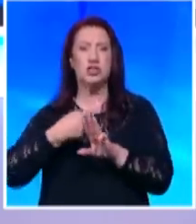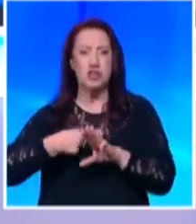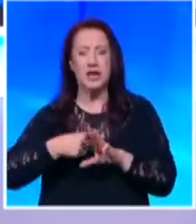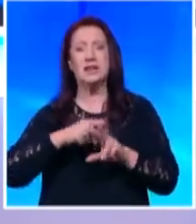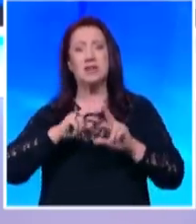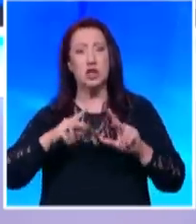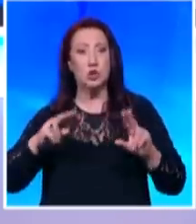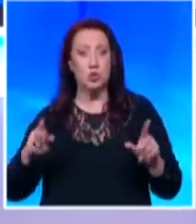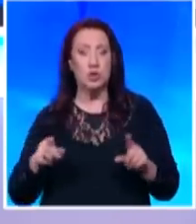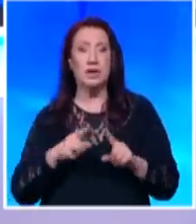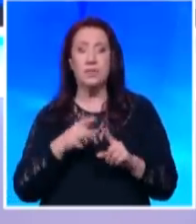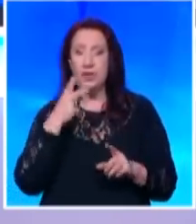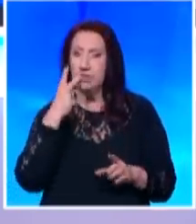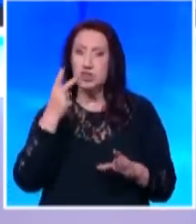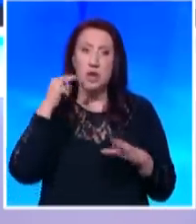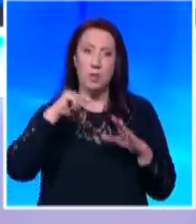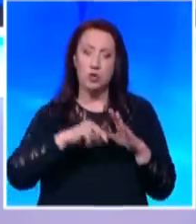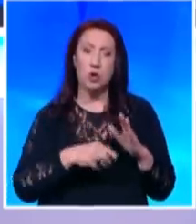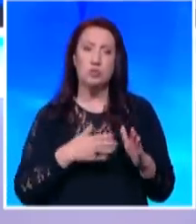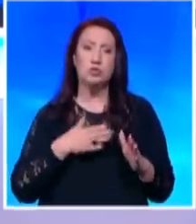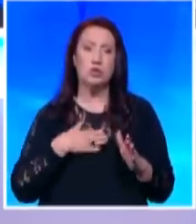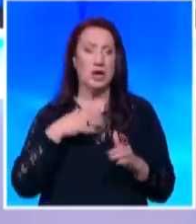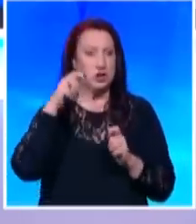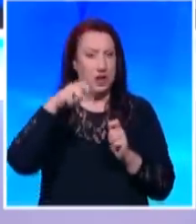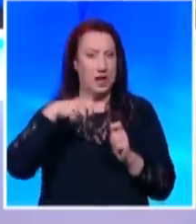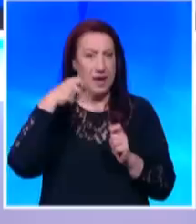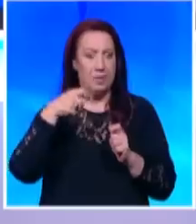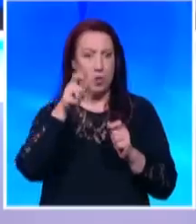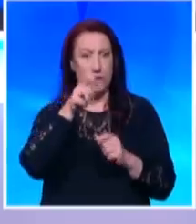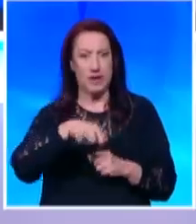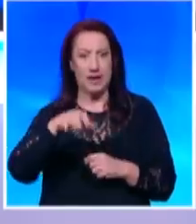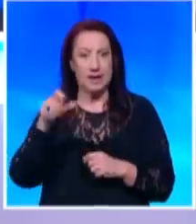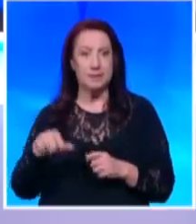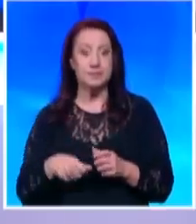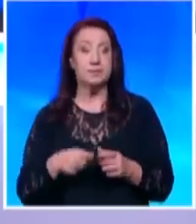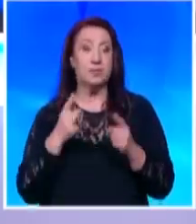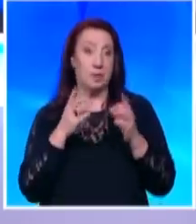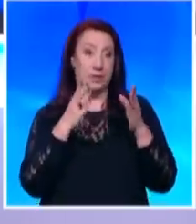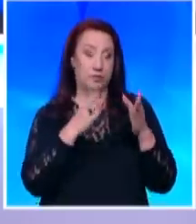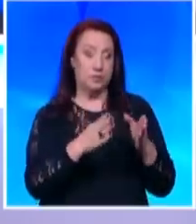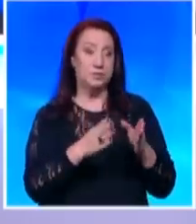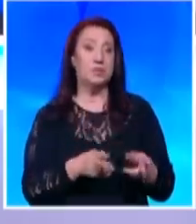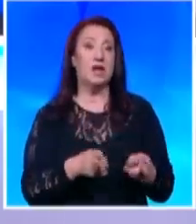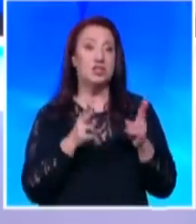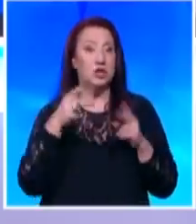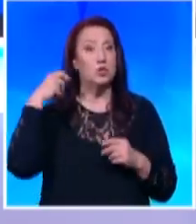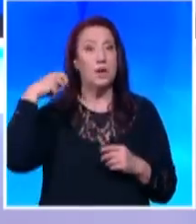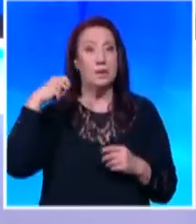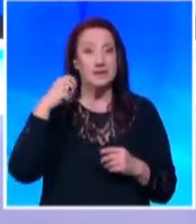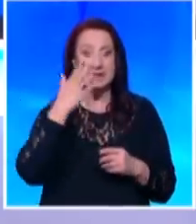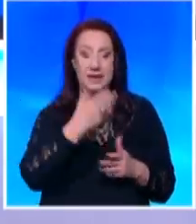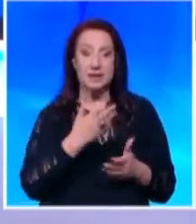Подробностите от репортерите на BTV. Добър вечер на всички ви. Първо към решението на държавния глава и Гергана Венкова. Здравей!